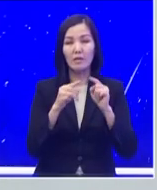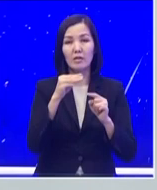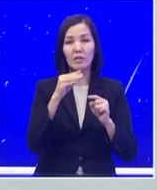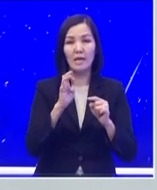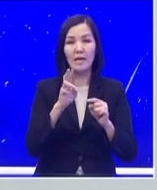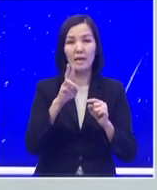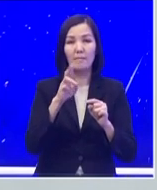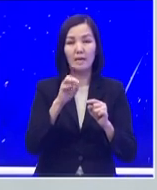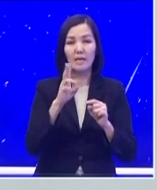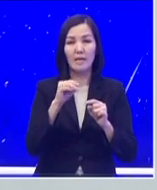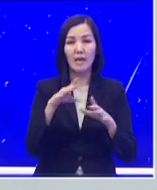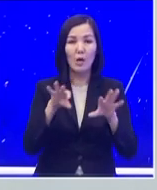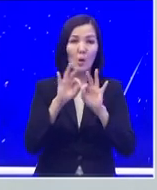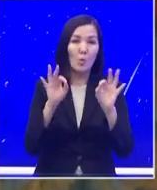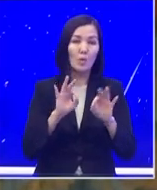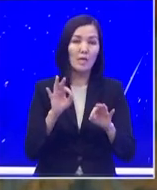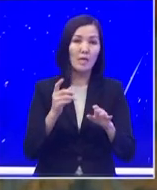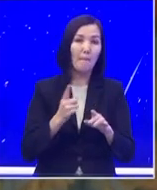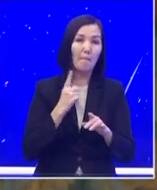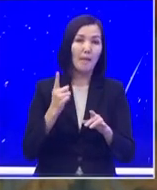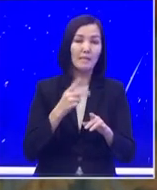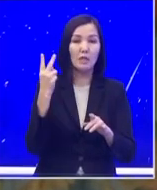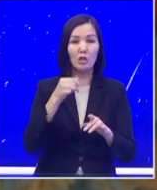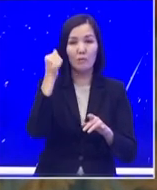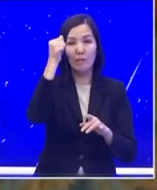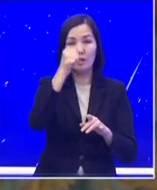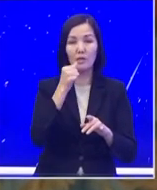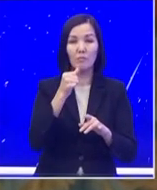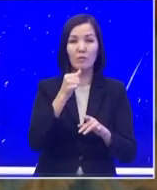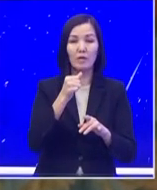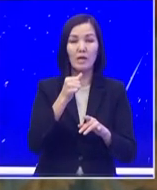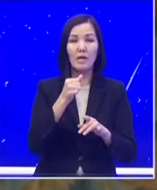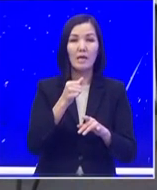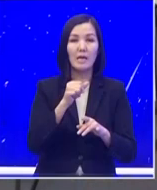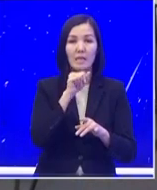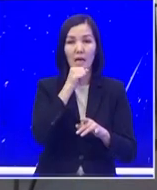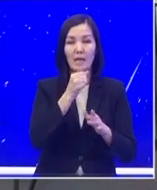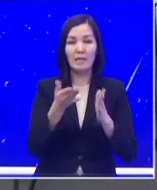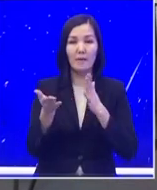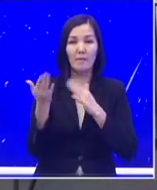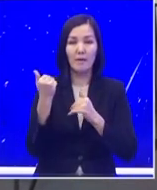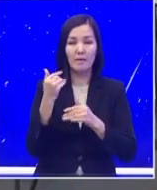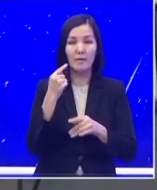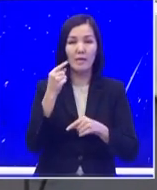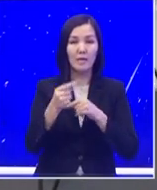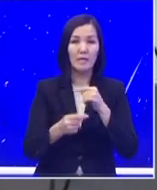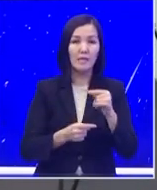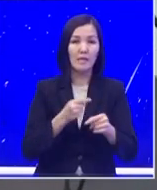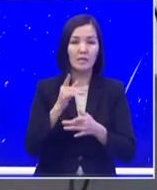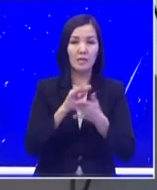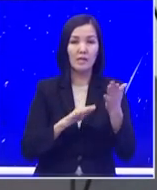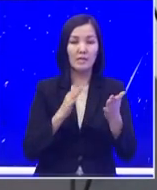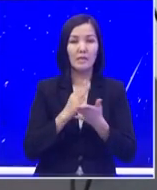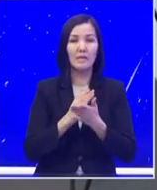Есімова. Он саусағынан өнер төгілген шебер 20 жылдан бері ата кәсіпті арқау етіп келеді. Елбасымыздың рухани жаңғыру бағдарламасы